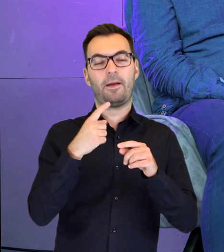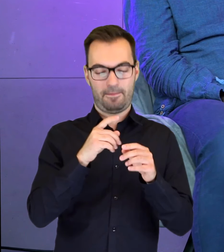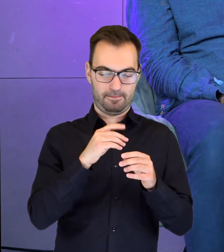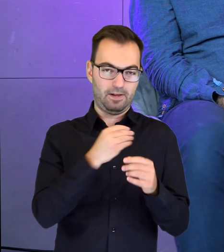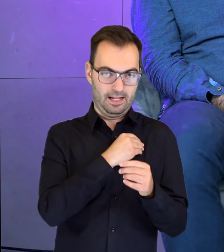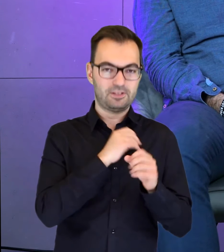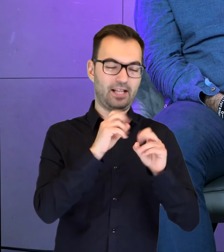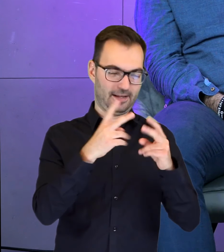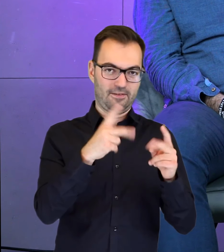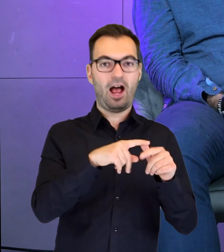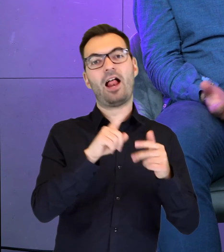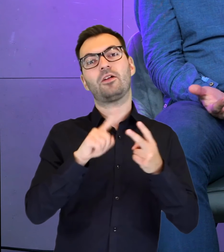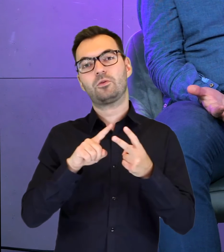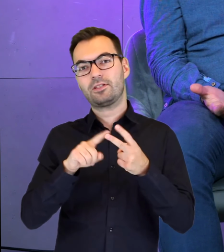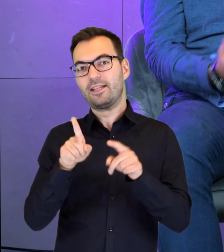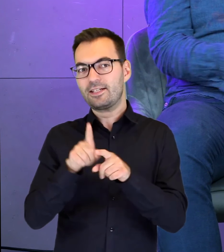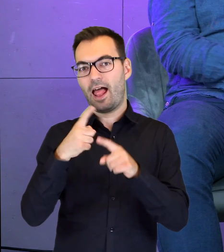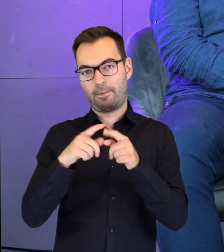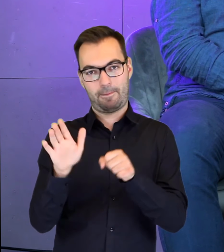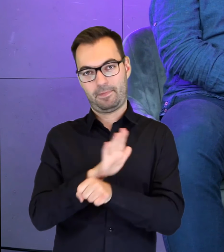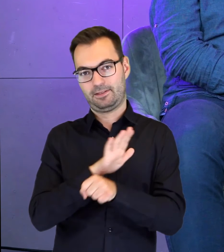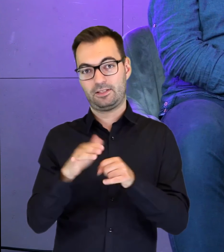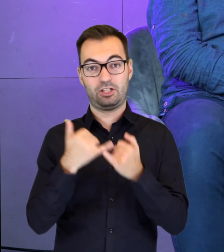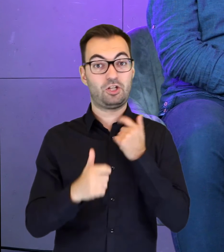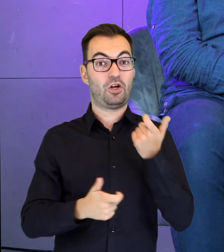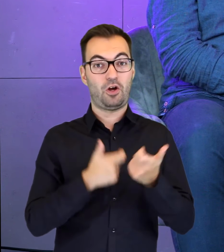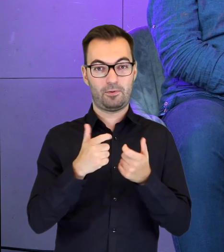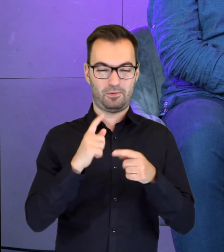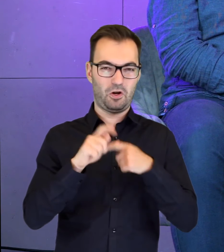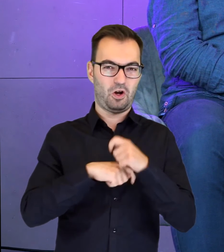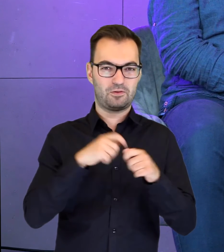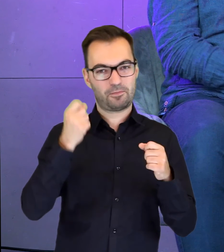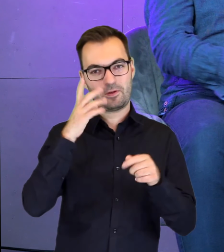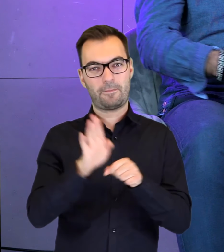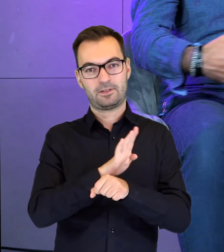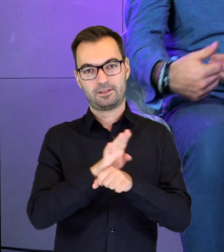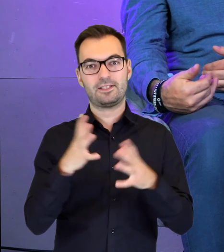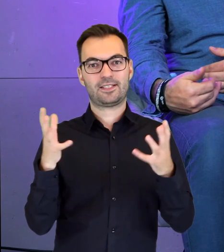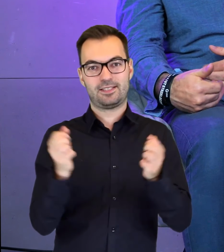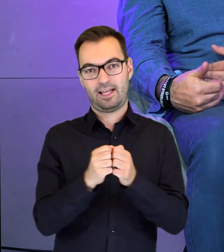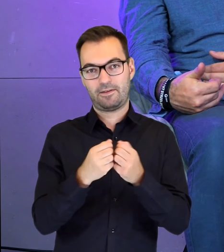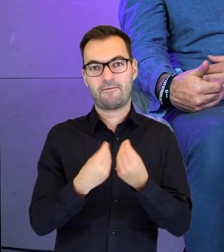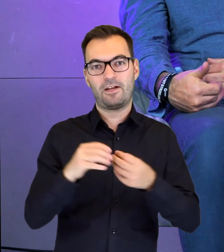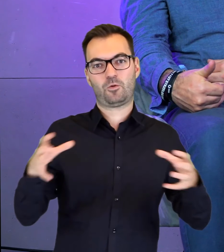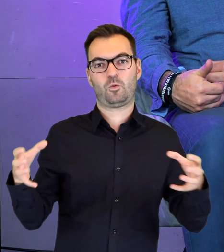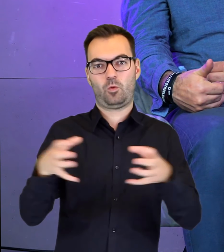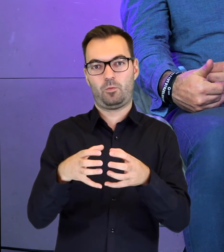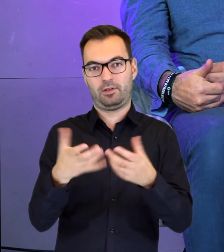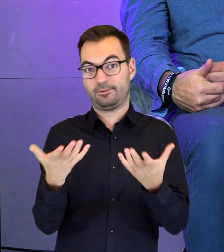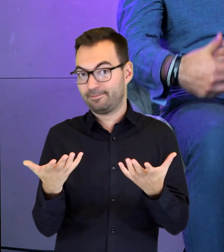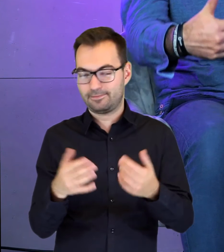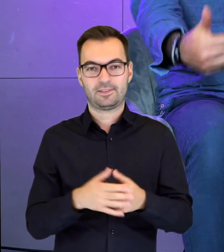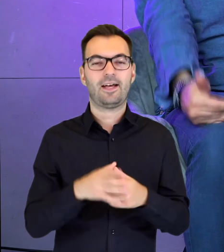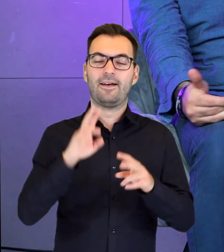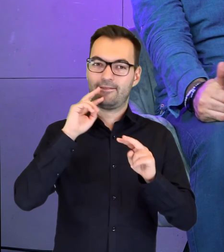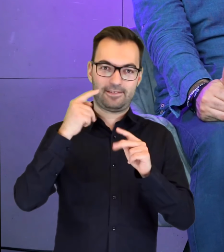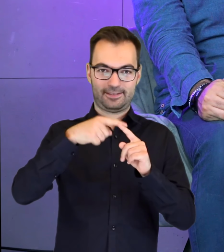z budowania produktu jest jeszcze ten aspekt biznesowy że tworząc rozwiązania biznesowe